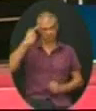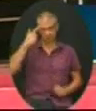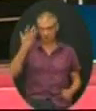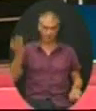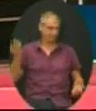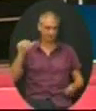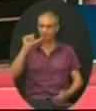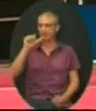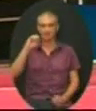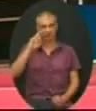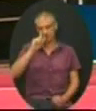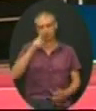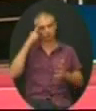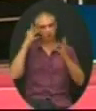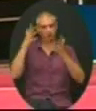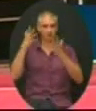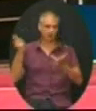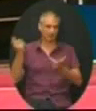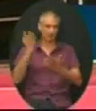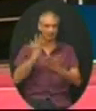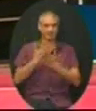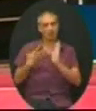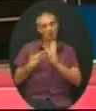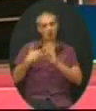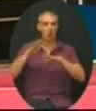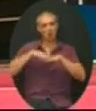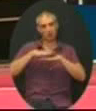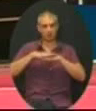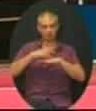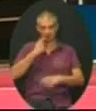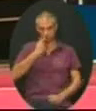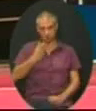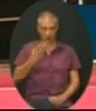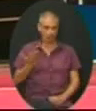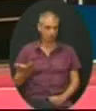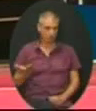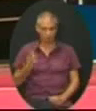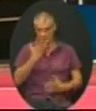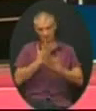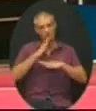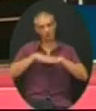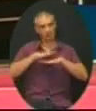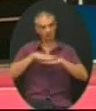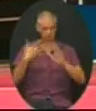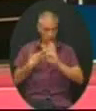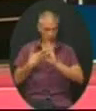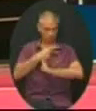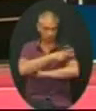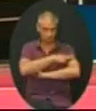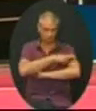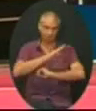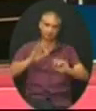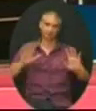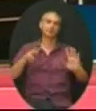מרגלית הוא בעניין הזה שלו, זה אובססיה. הוא נהיה כבר חוקר, שרק הולמס, איך קוראים לו? הוא נהיה כבר חוקר משטרה והכל. אני